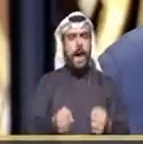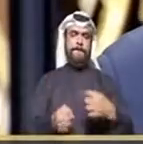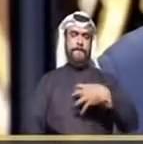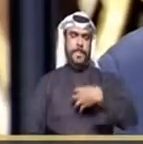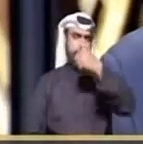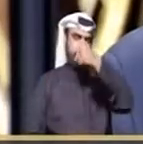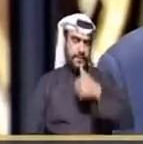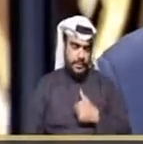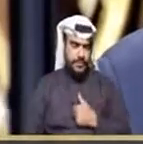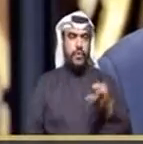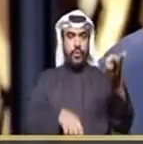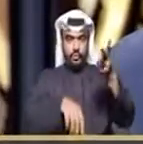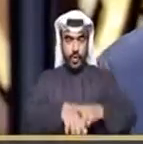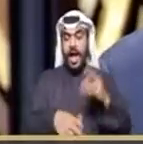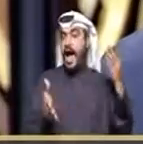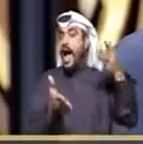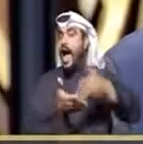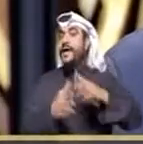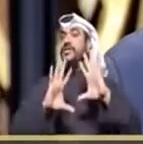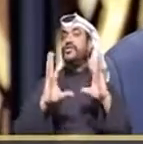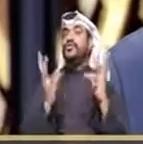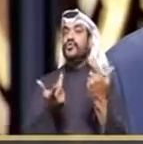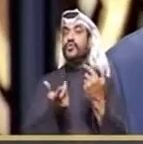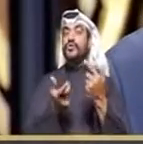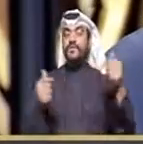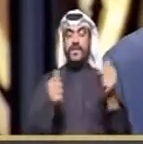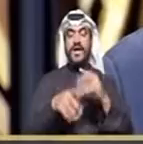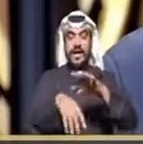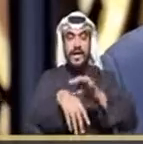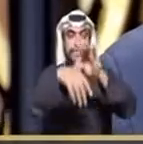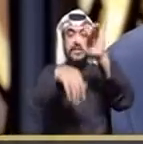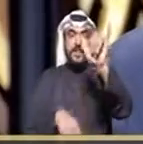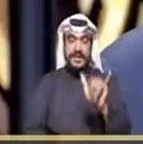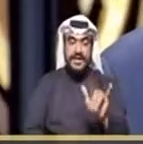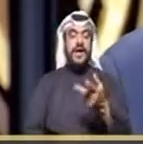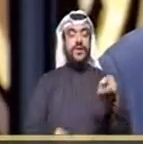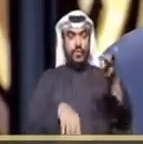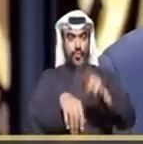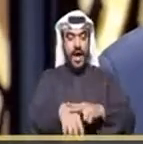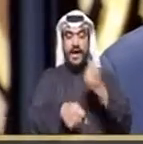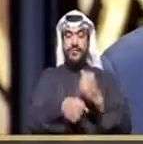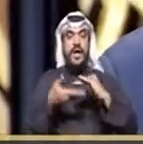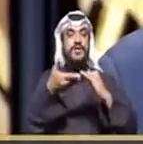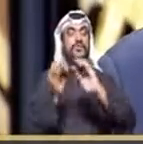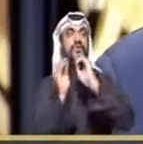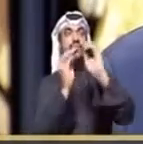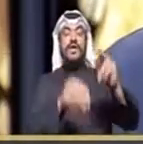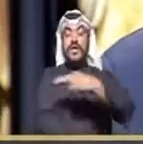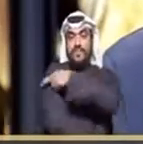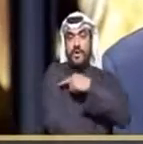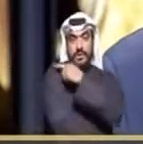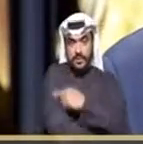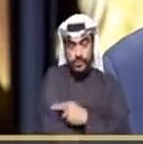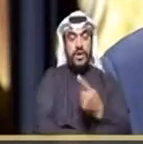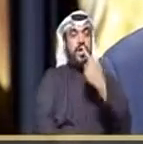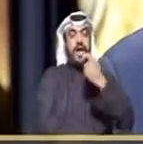وأيضا الآخر التطورات في المجال الإنساني وفي العملية الإغاثية الإنسانية